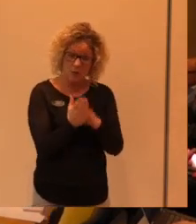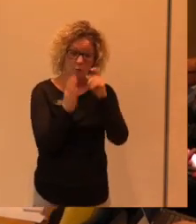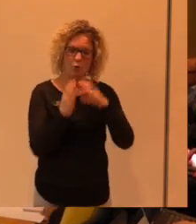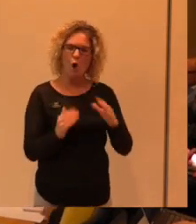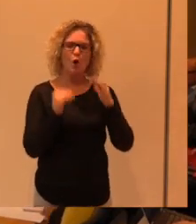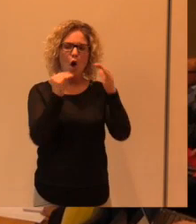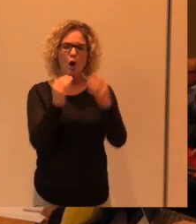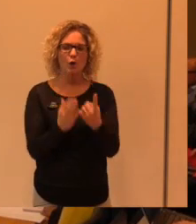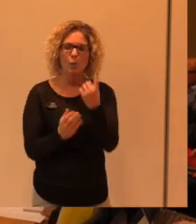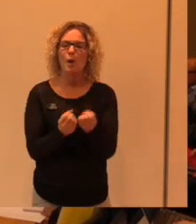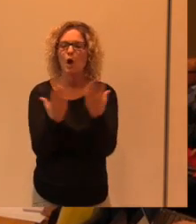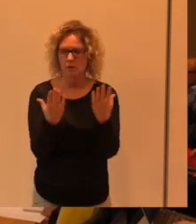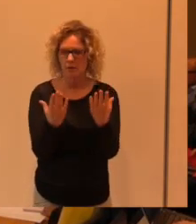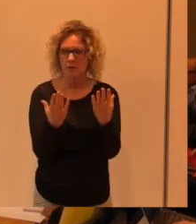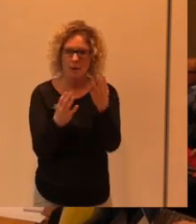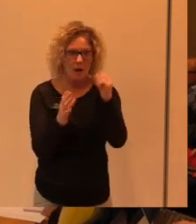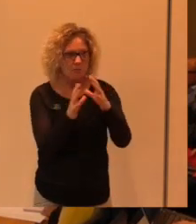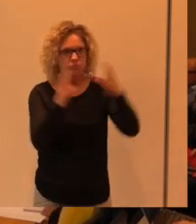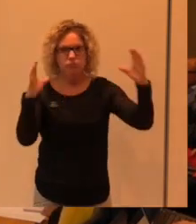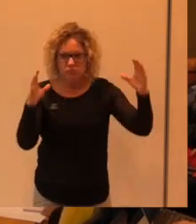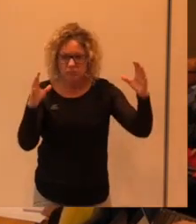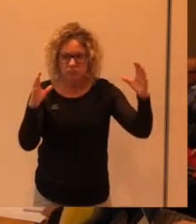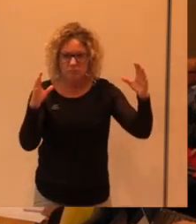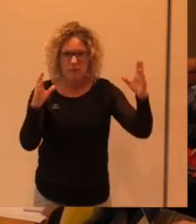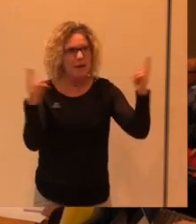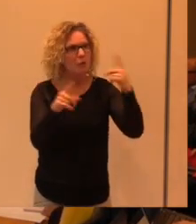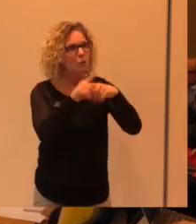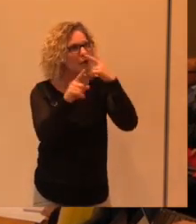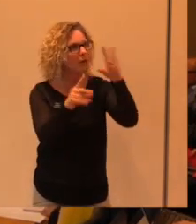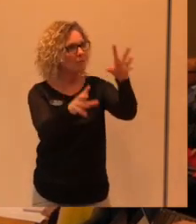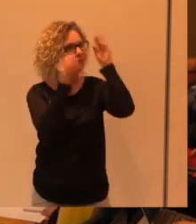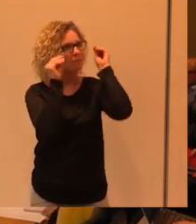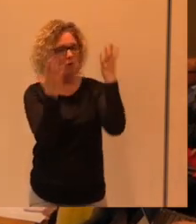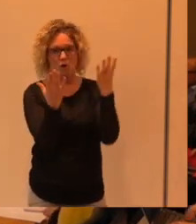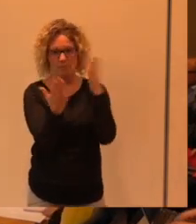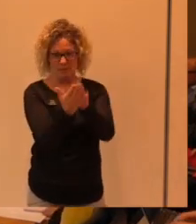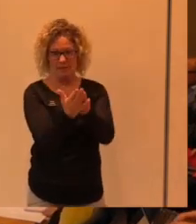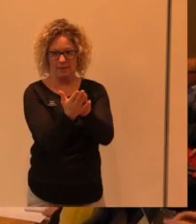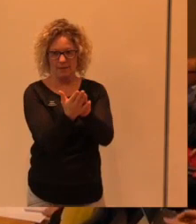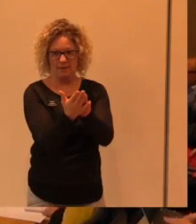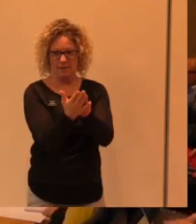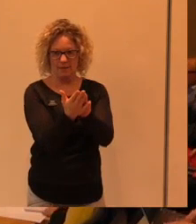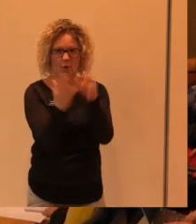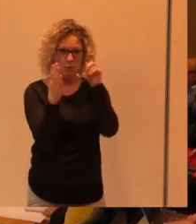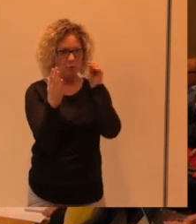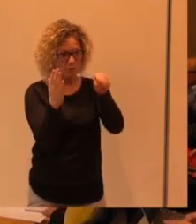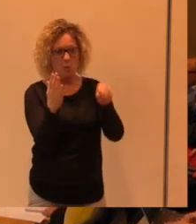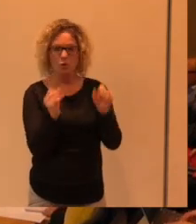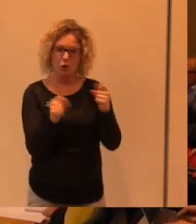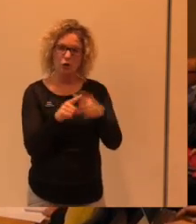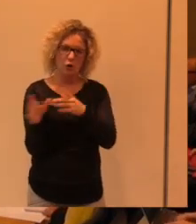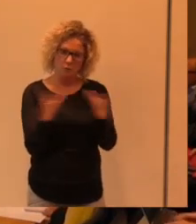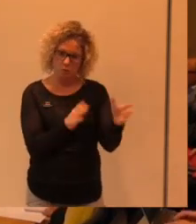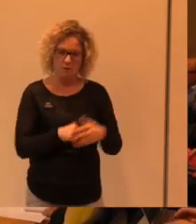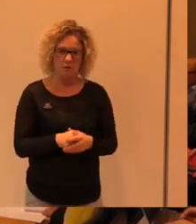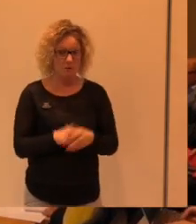har en hög upplösning så att man kan förstora dem och man tydligt ser då vad fotot och bilden föreställer.